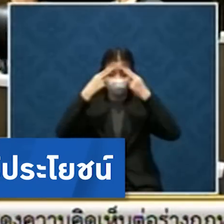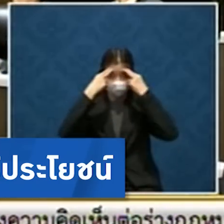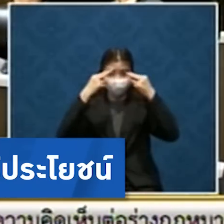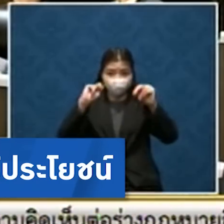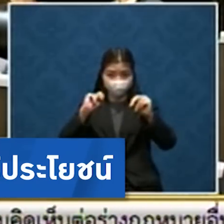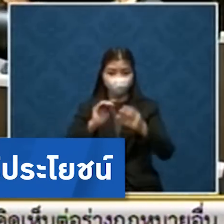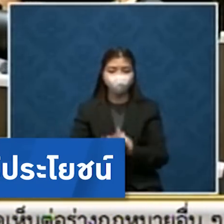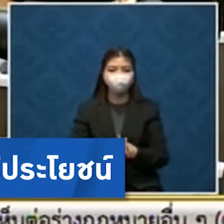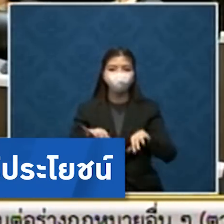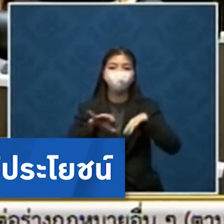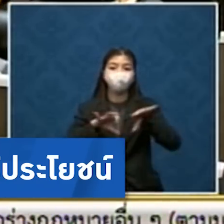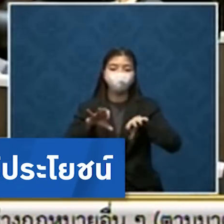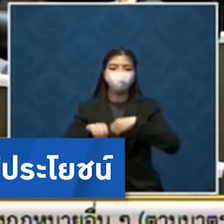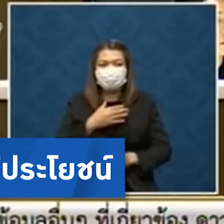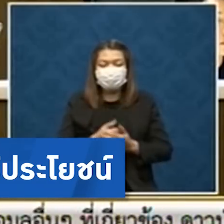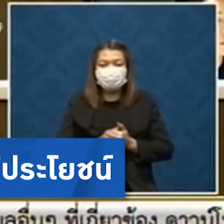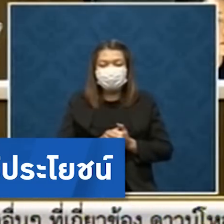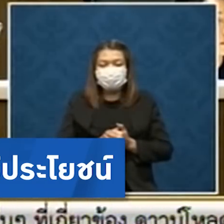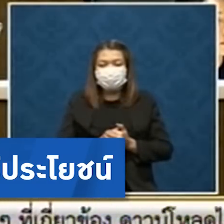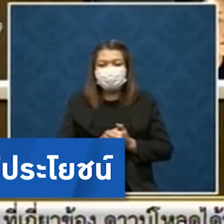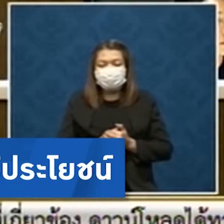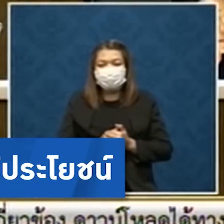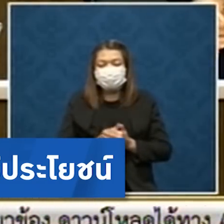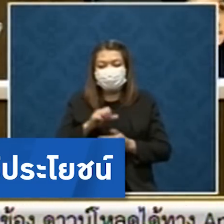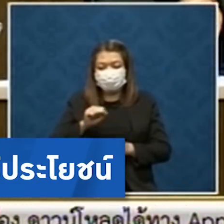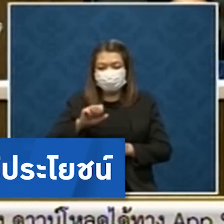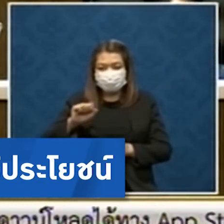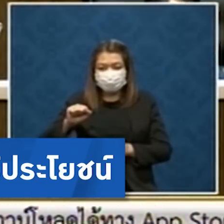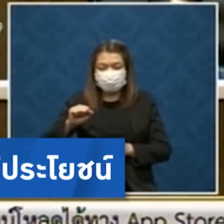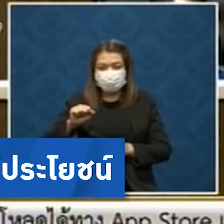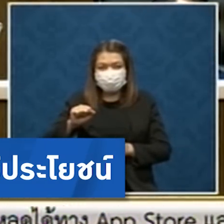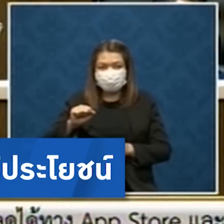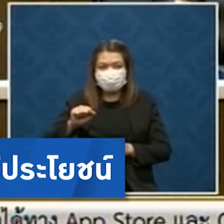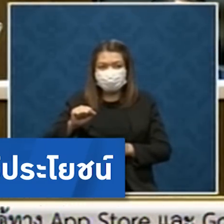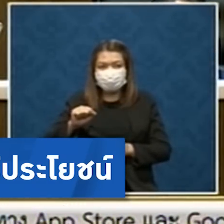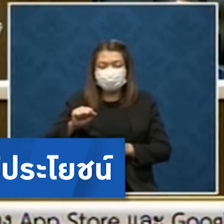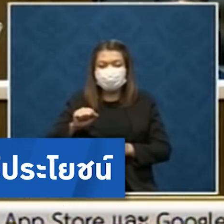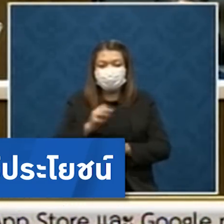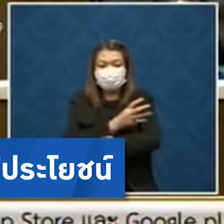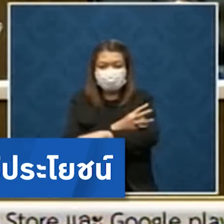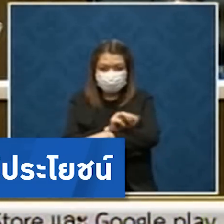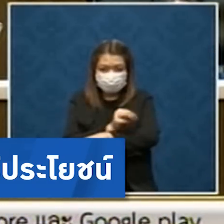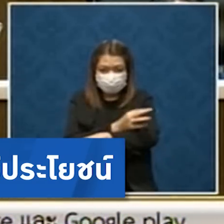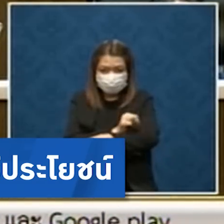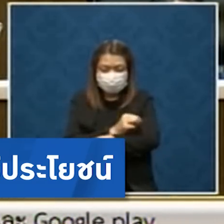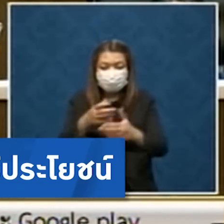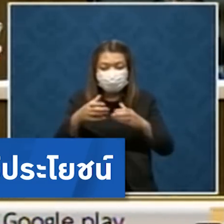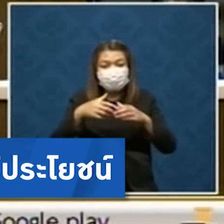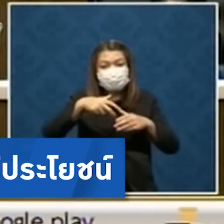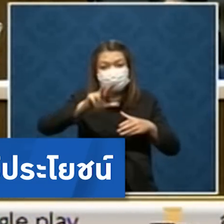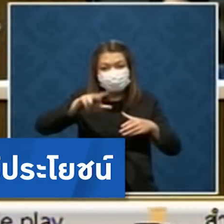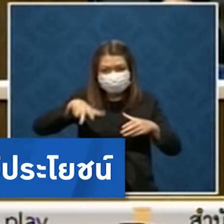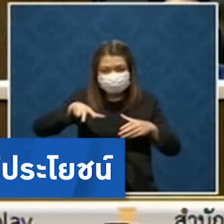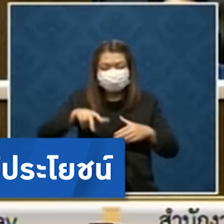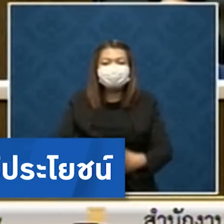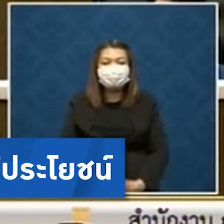ของเพื่อนในการถล่มรัฐบาลบอกว่ายุคนี้ยาเสพติดลำบากสูงสุดแต่พลเอกประยุทธ์ไม่แก้ปัญหาอะไรมันพอเจริญศรีนครพนมและชนก